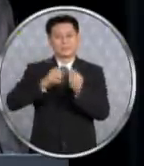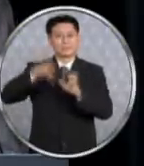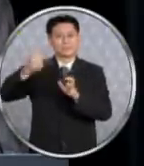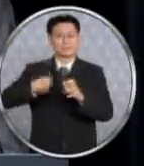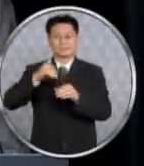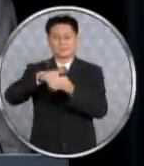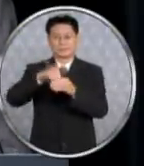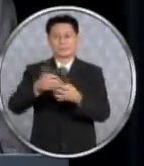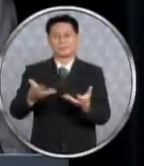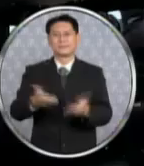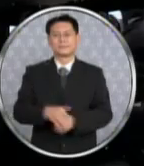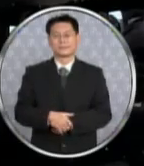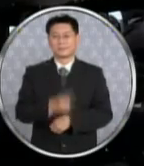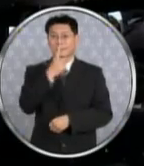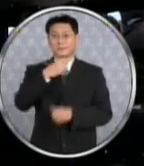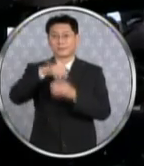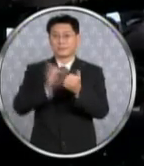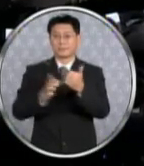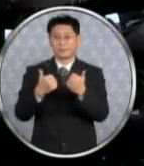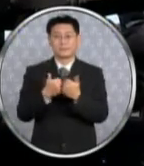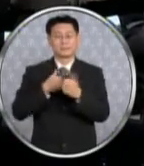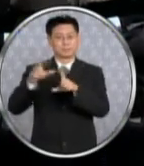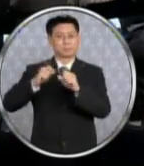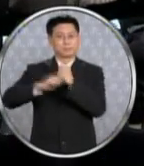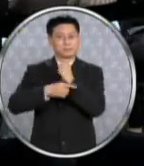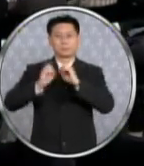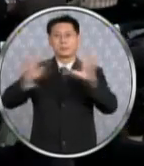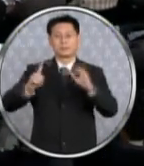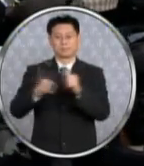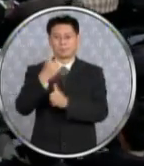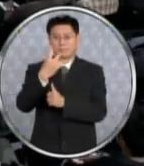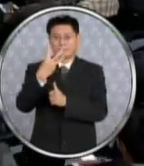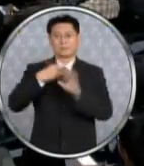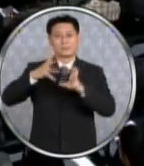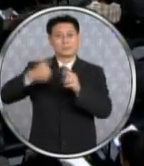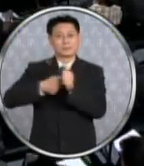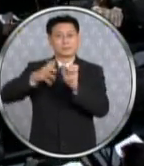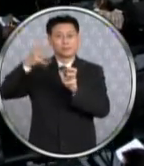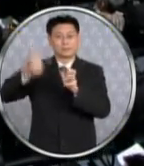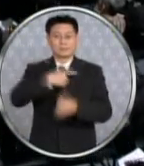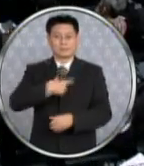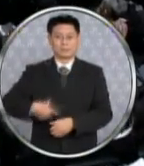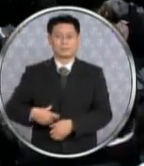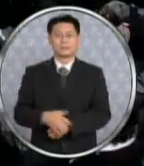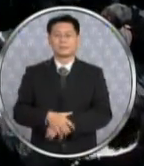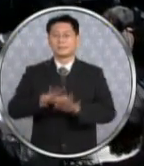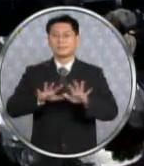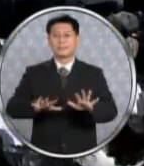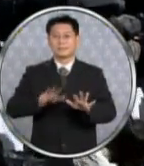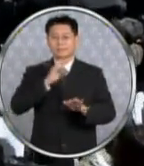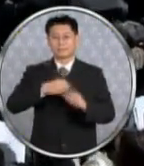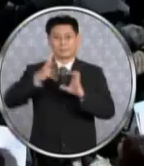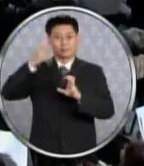总统的选举。中央选举委员会依法公告了第十三任总统和副总统的候选人，所以今天